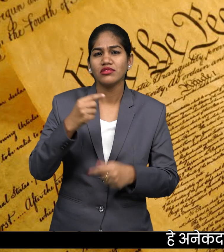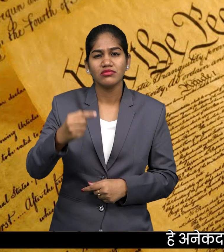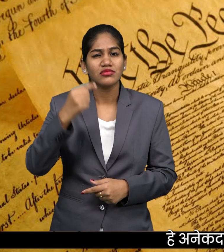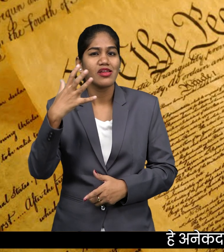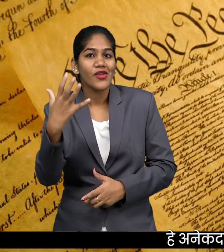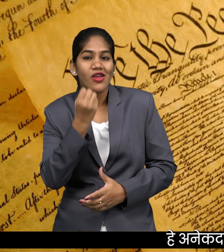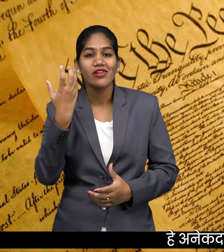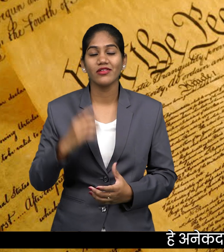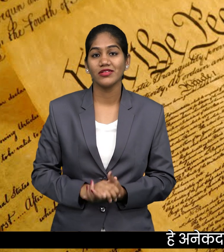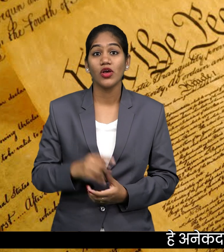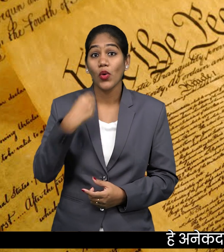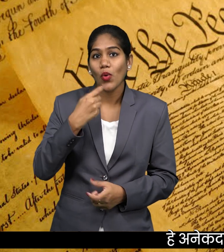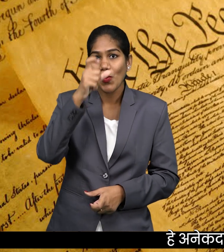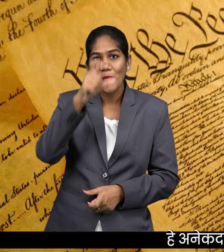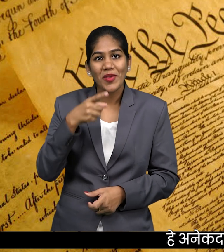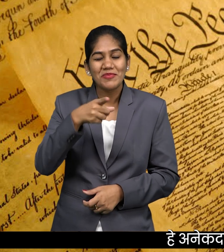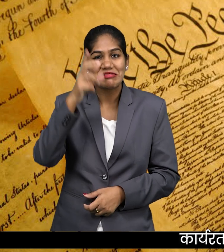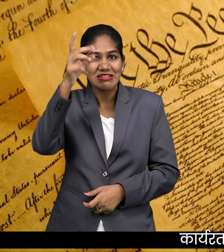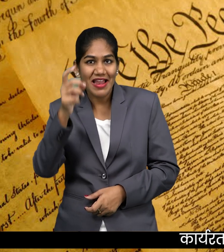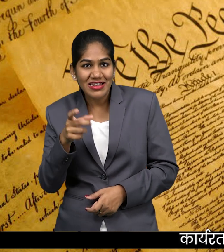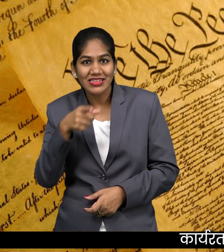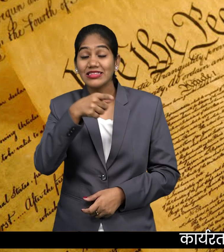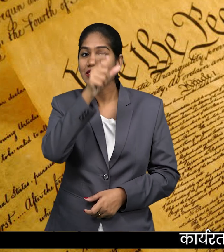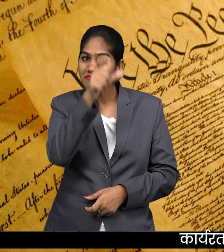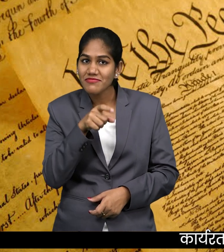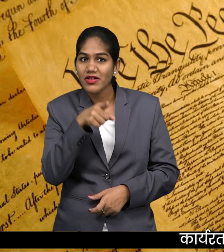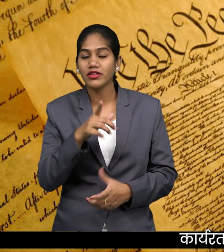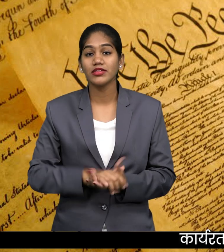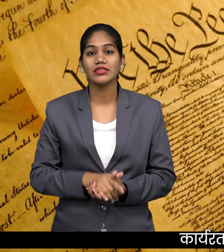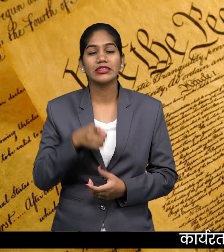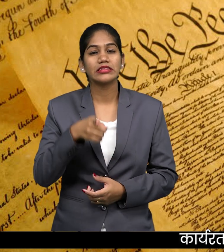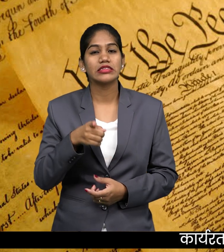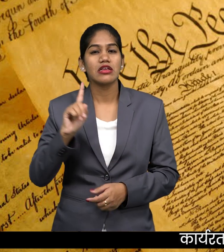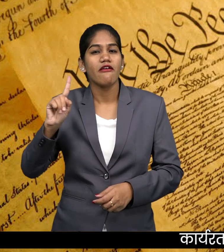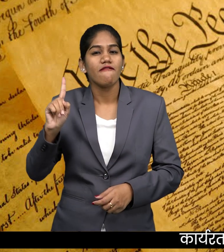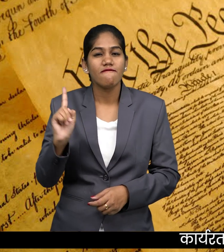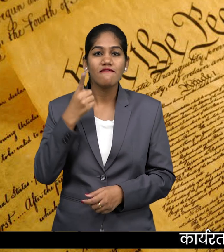अनेकदा टीकाकर चांगल्या प्रकारे कार्यरत